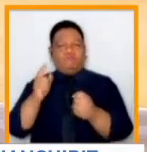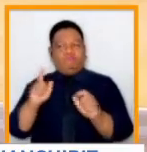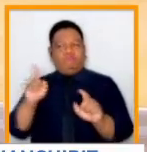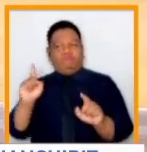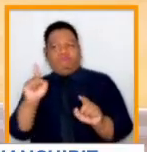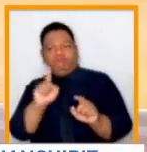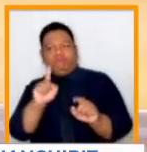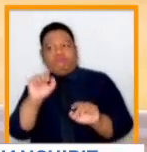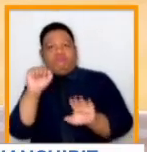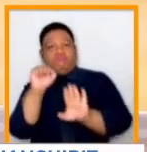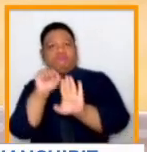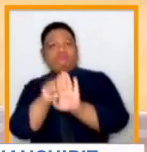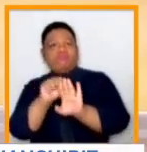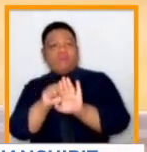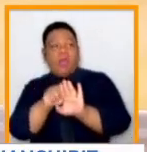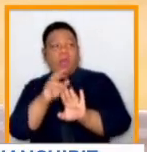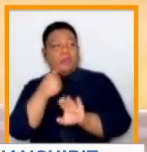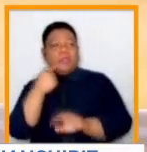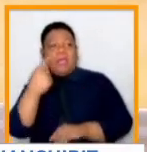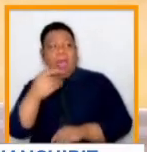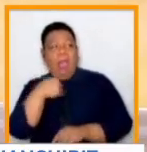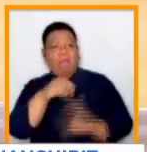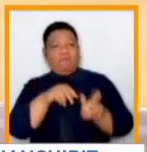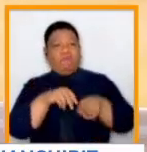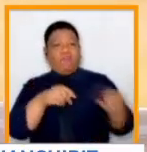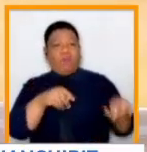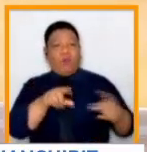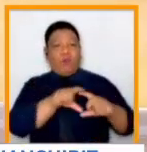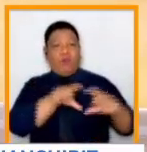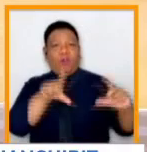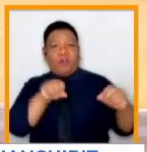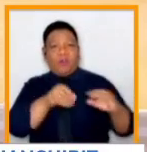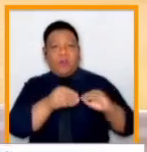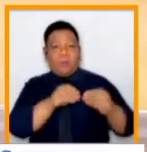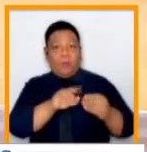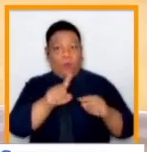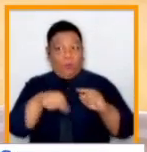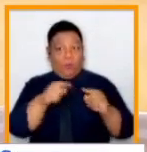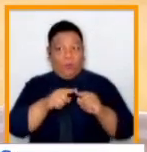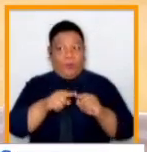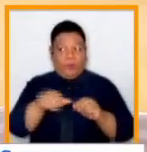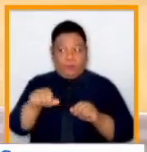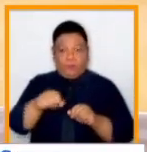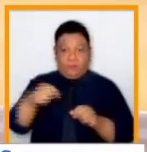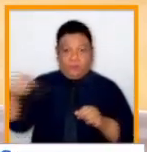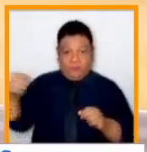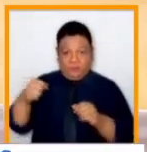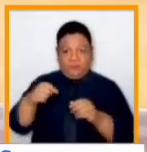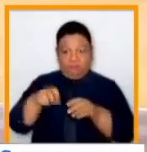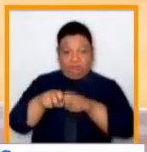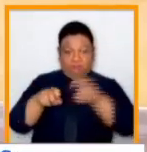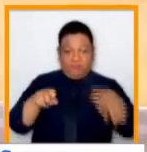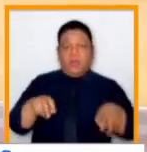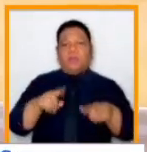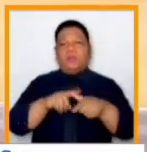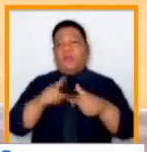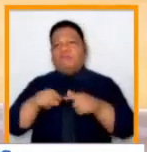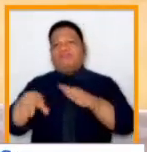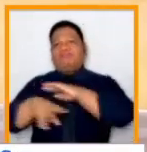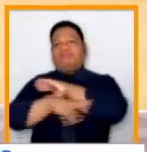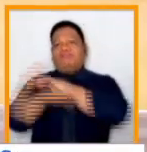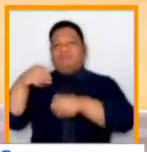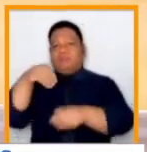mo mula sa likod. At pagbaba mo, sabay bukas ang pinto para tangayin ang mga mahalagang bagay na nasa loob ng iyong